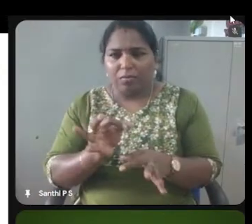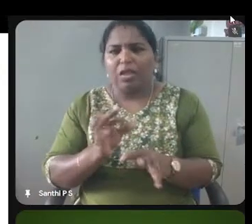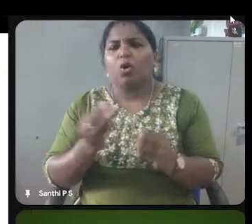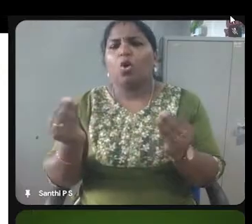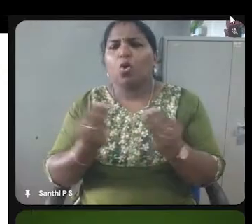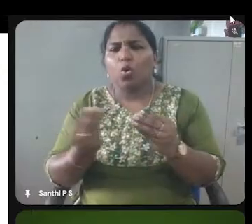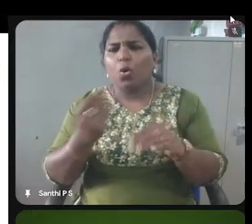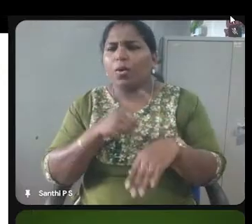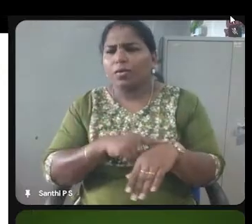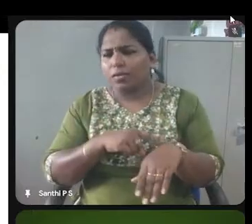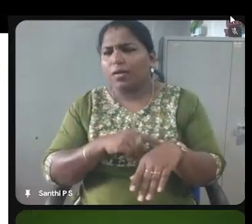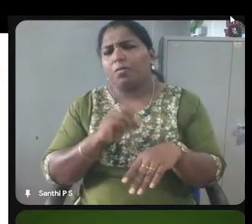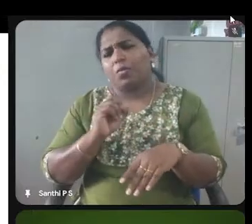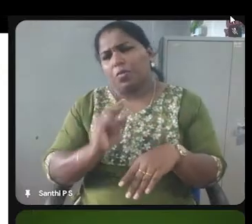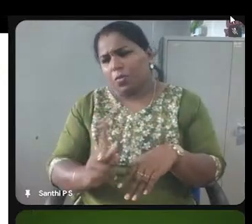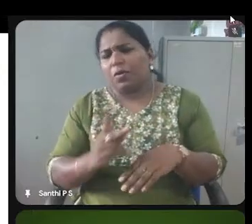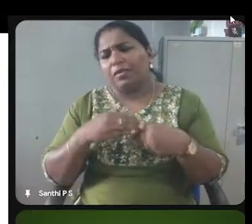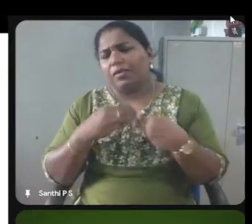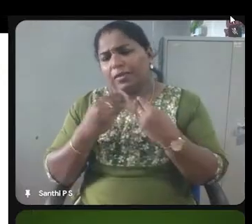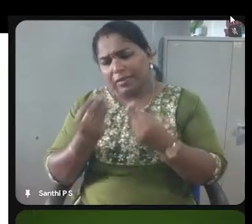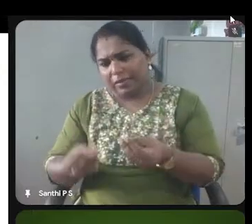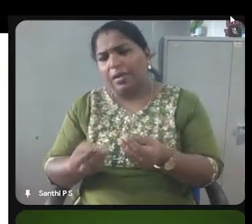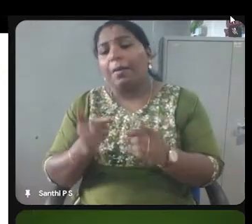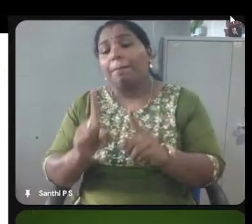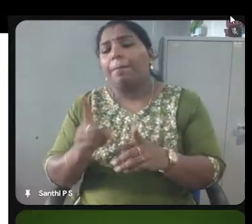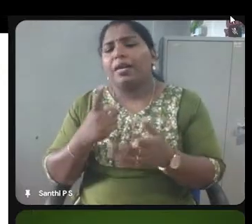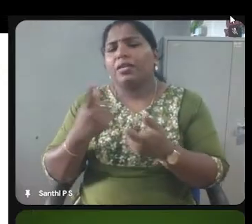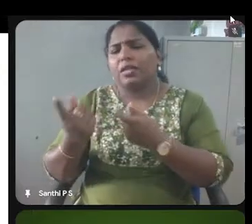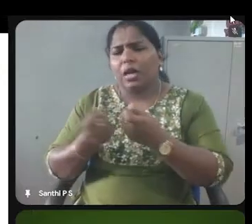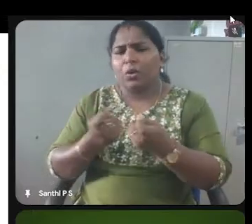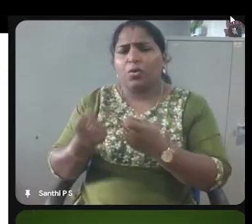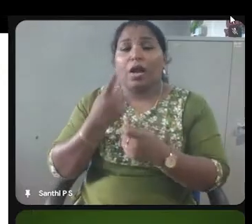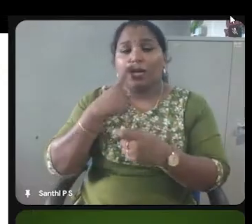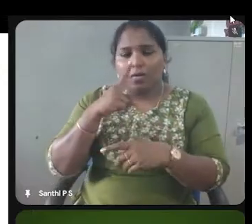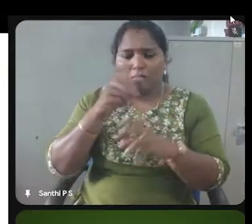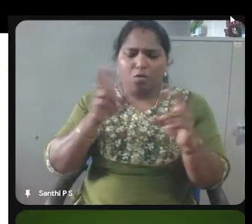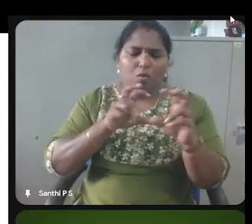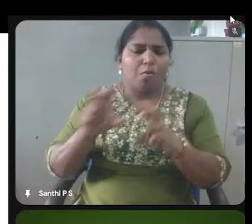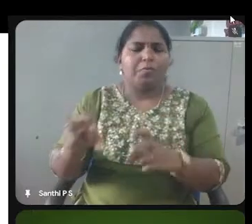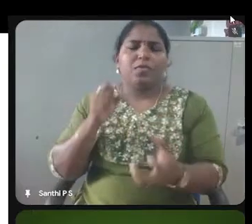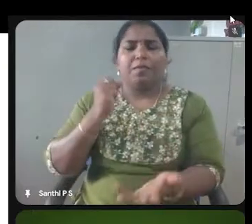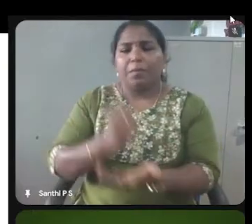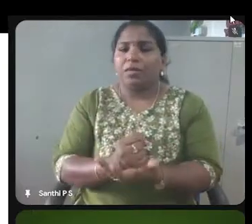കൊടുക്കുന്നതിൽ തെറ്റില്ല, പക്ഷെ അത് ക്വാളിറ്റി ആയിരിക്കണം, നമ്മളുടെ ഒരു സൂപ്പർവിഷൻ വേണം എന്നുള്ളതേ.